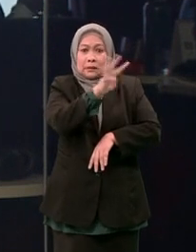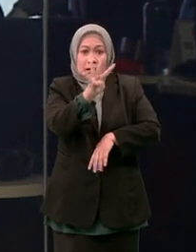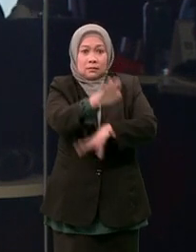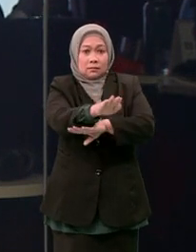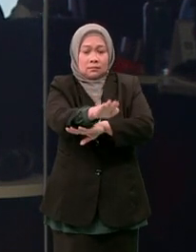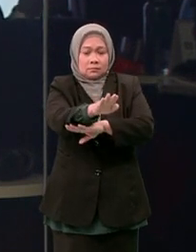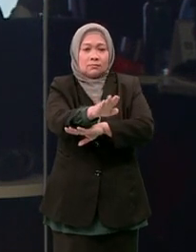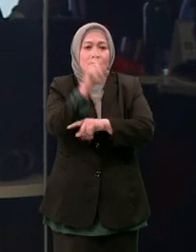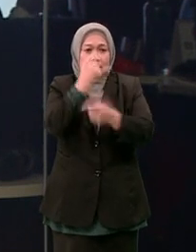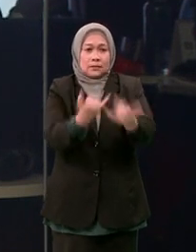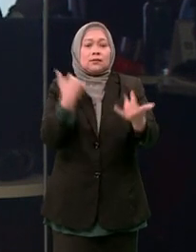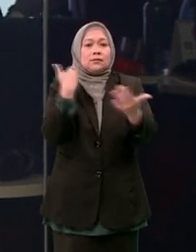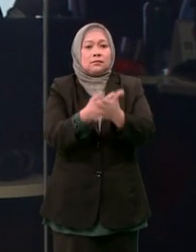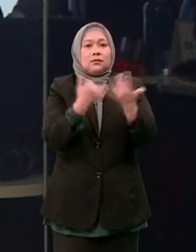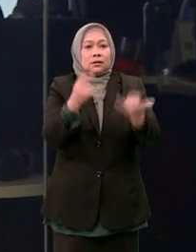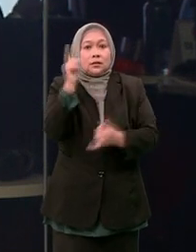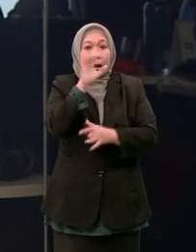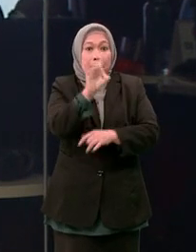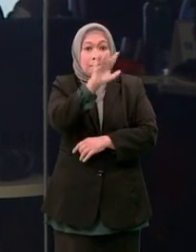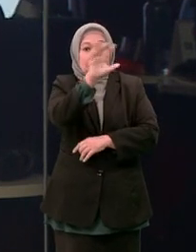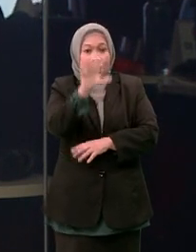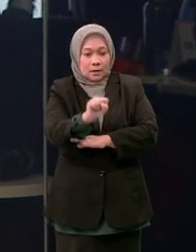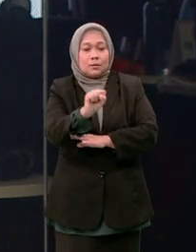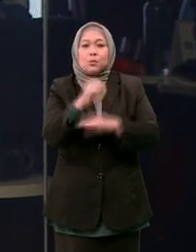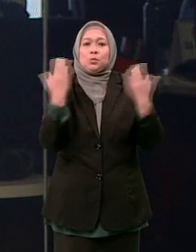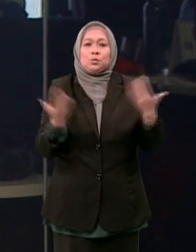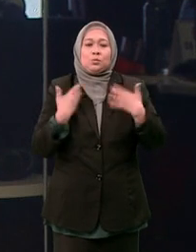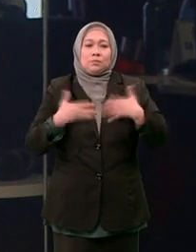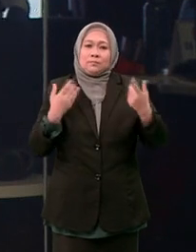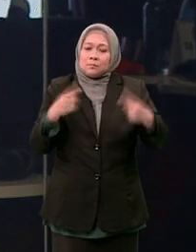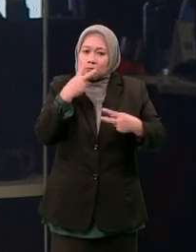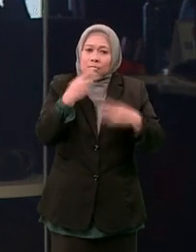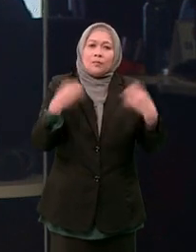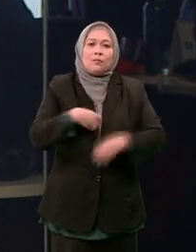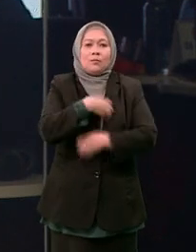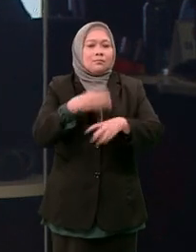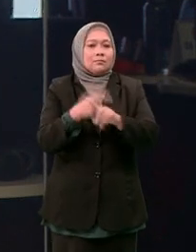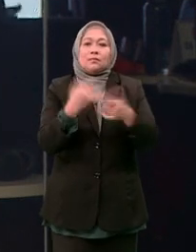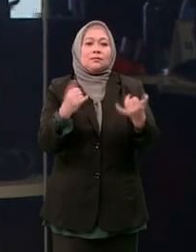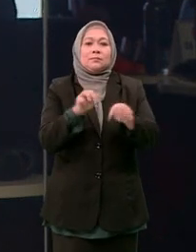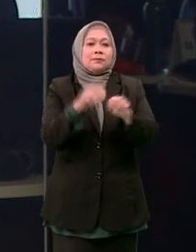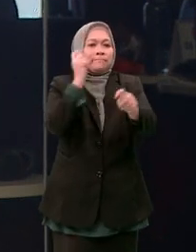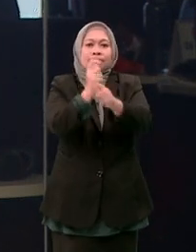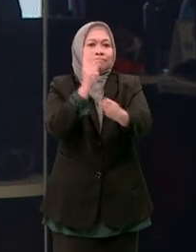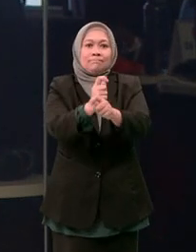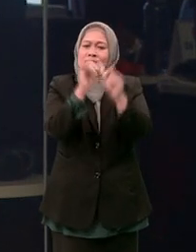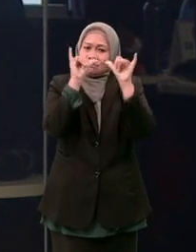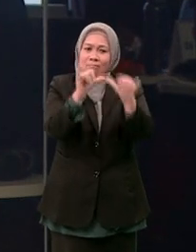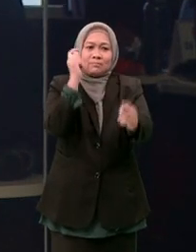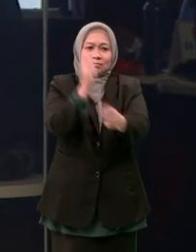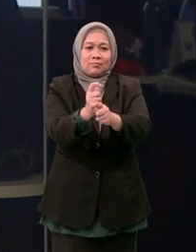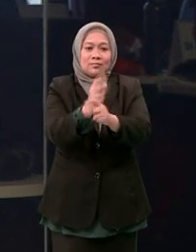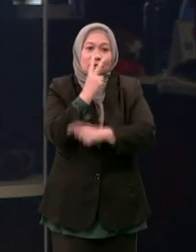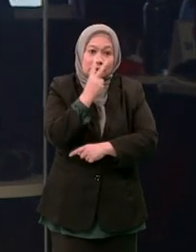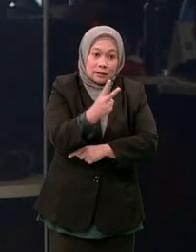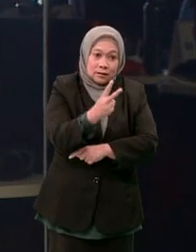tadi sehinggalah sekarang sudah pun melepasi jam 8 malam, kemeriahan kerancakannya langsung kurang. Kalau di tempat saya berdiri